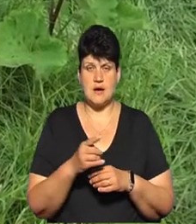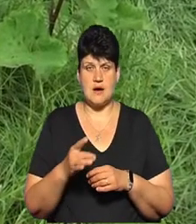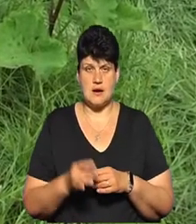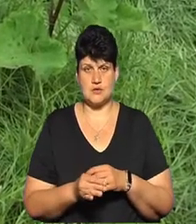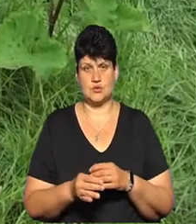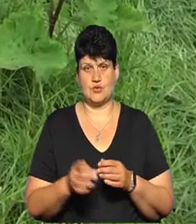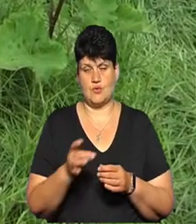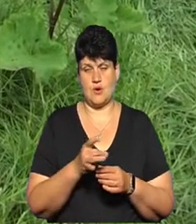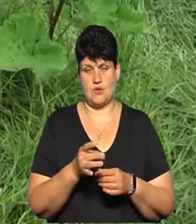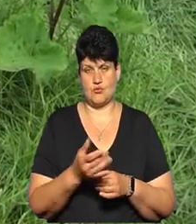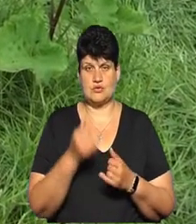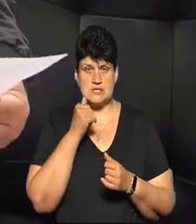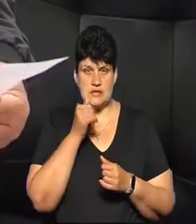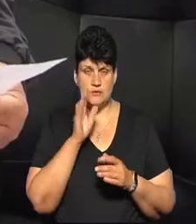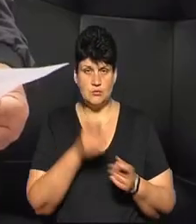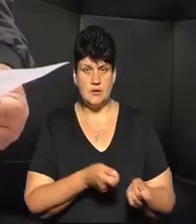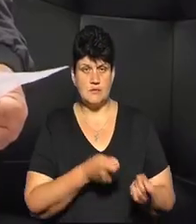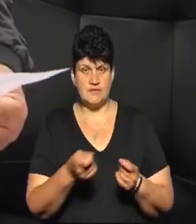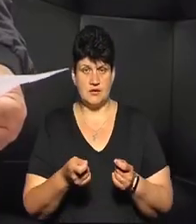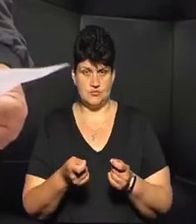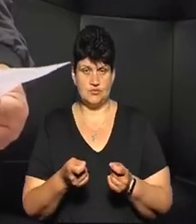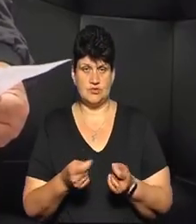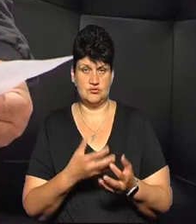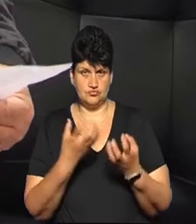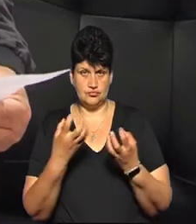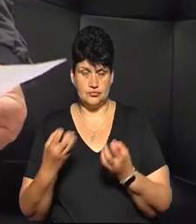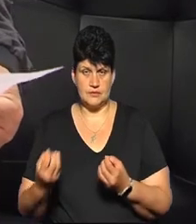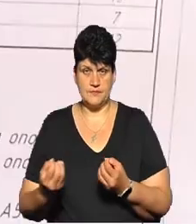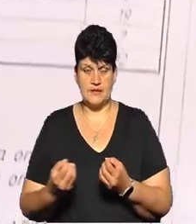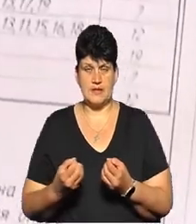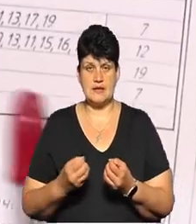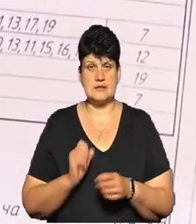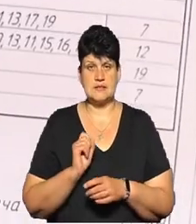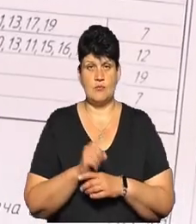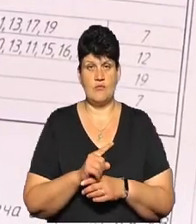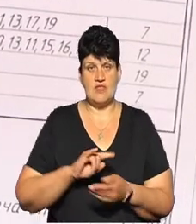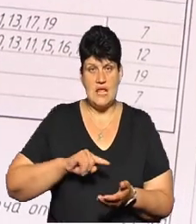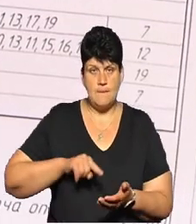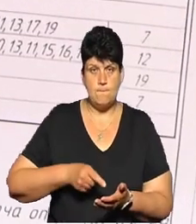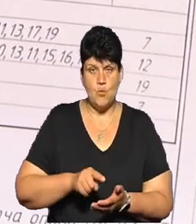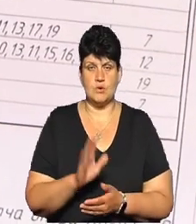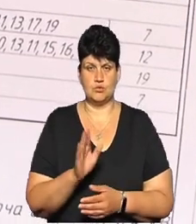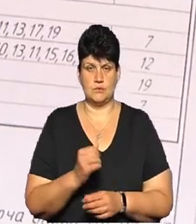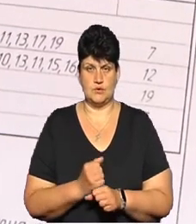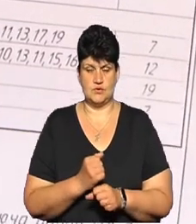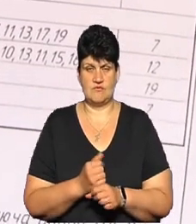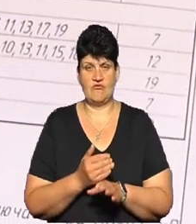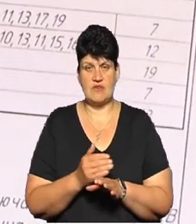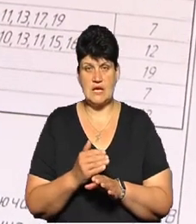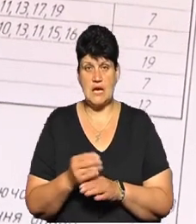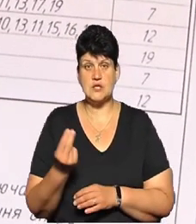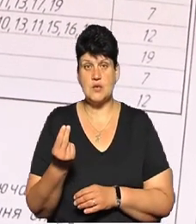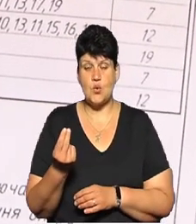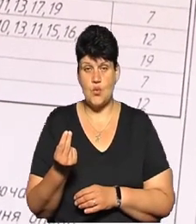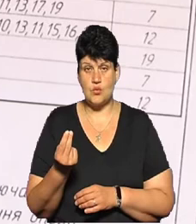буде завезено решта, заказаний бур в Тернополі, будемо вже працювати. Виділяються кошти, як кажуть, в